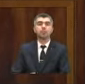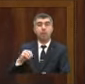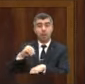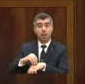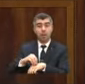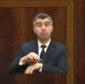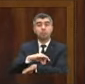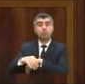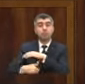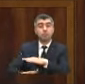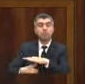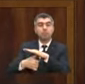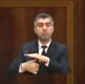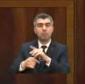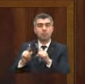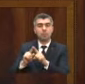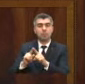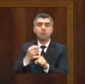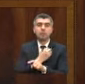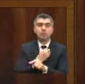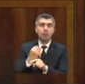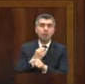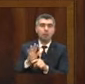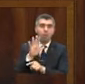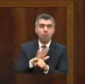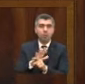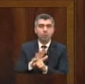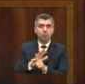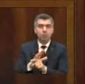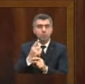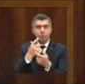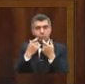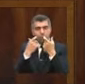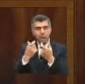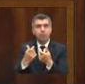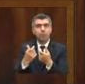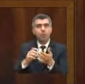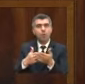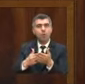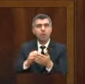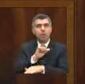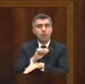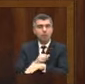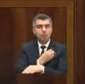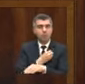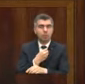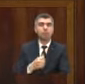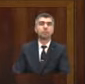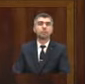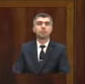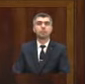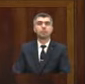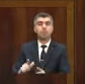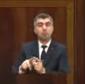للتأمين الصحي لتعزيز مكانتها ومهامها كهيئة الرقابة والضبط في مجال التغطية الصحية الأساسية، اعتماد